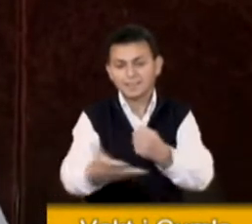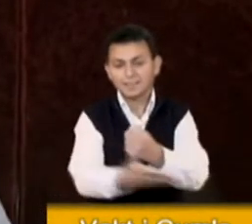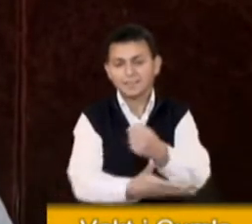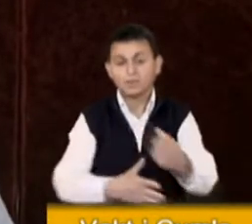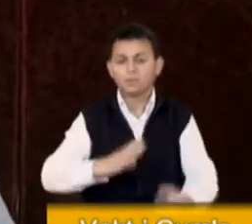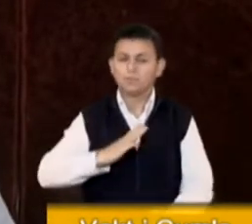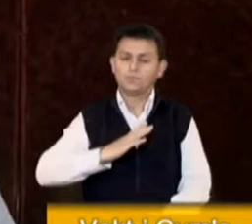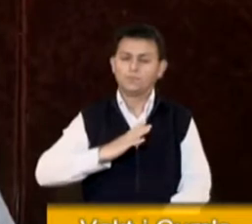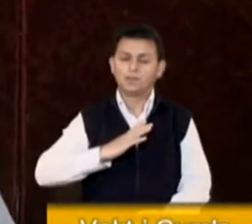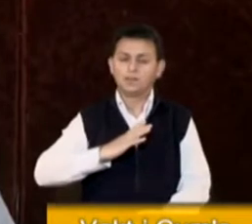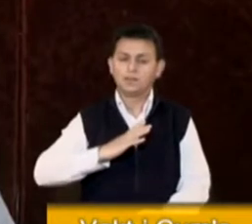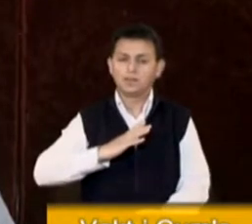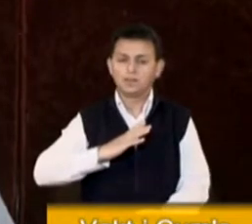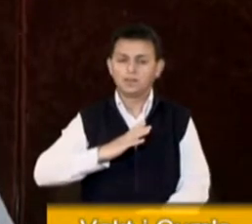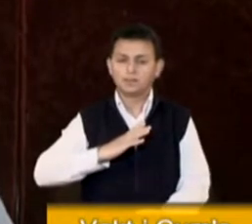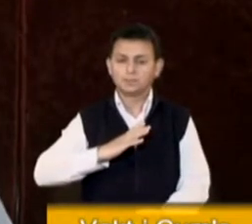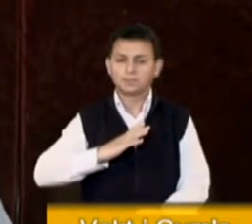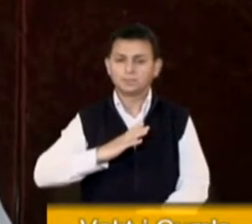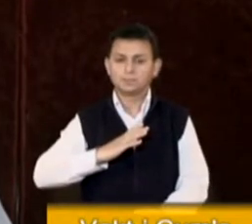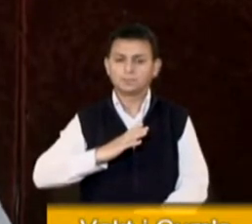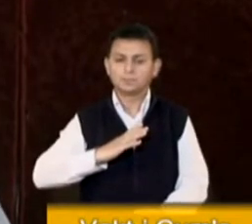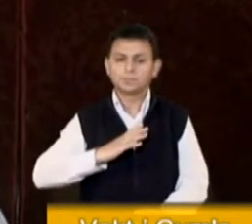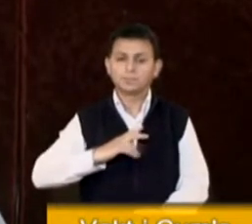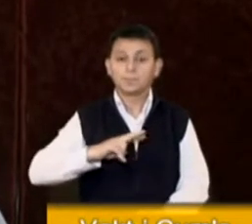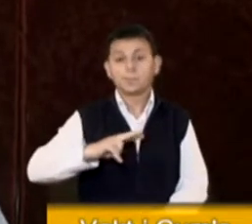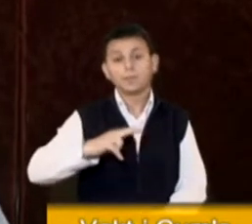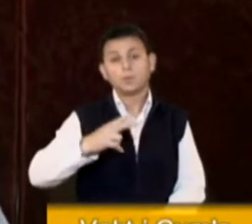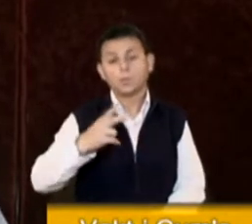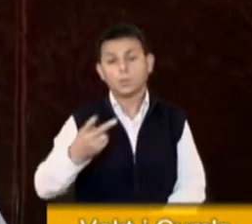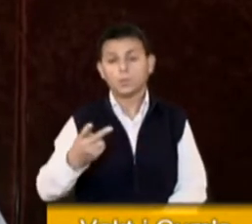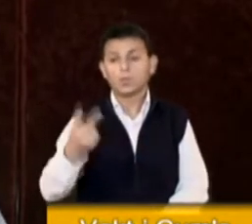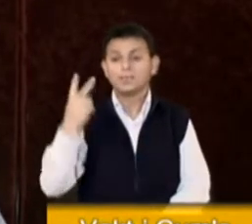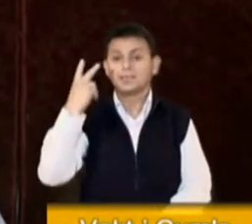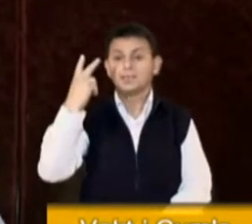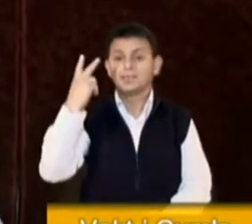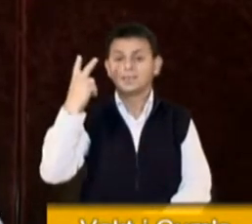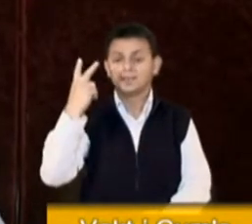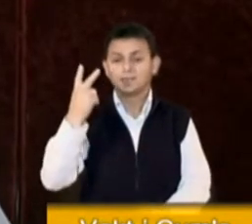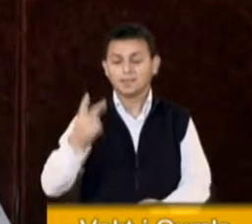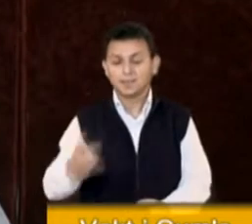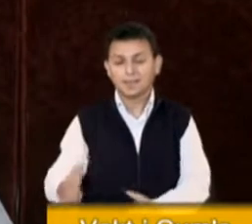bittiği ve de ikisi arasından nehir akan,